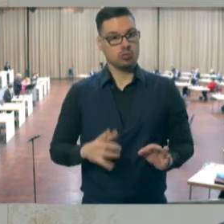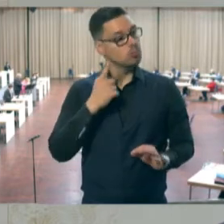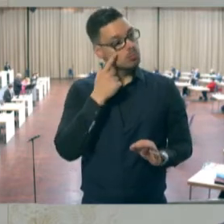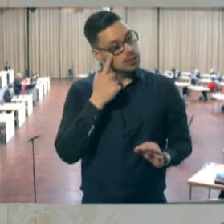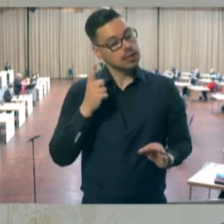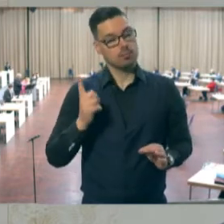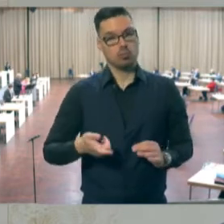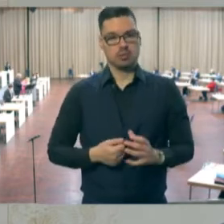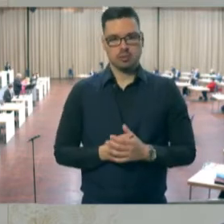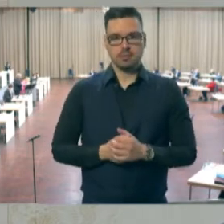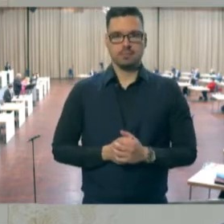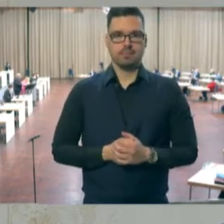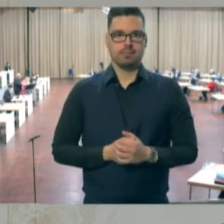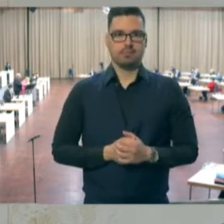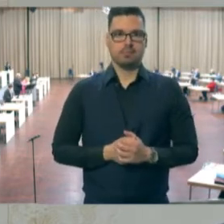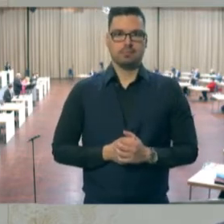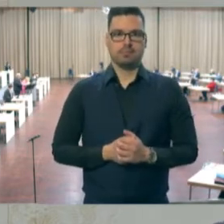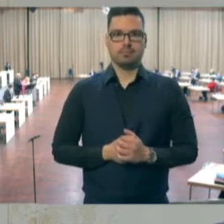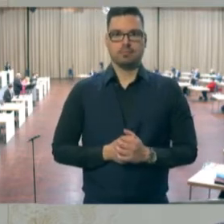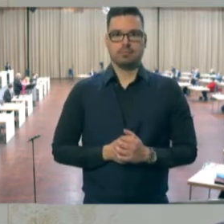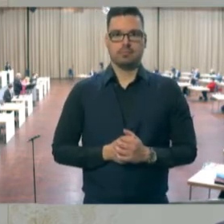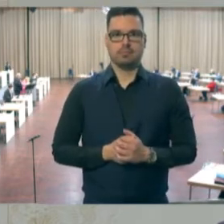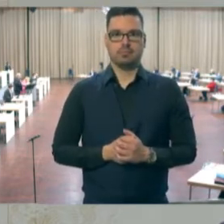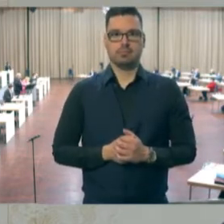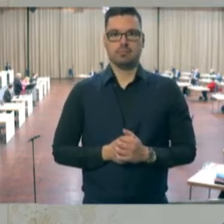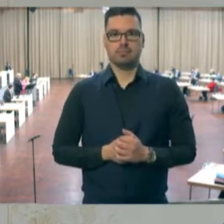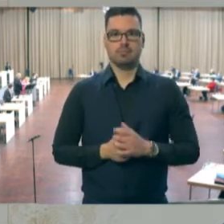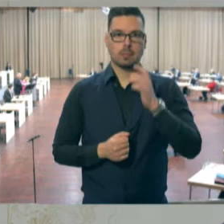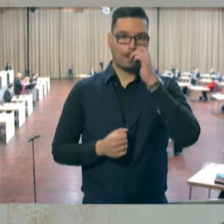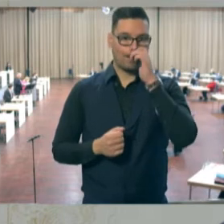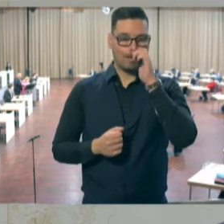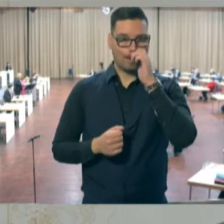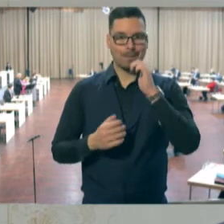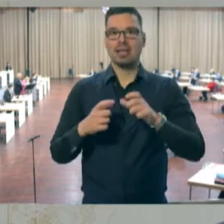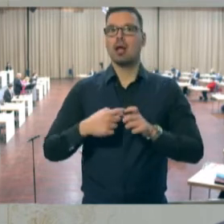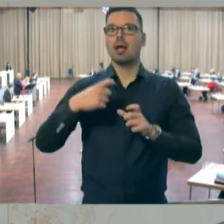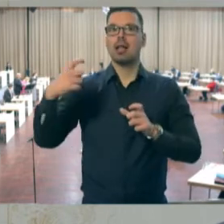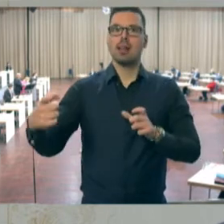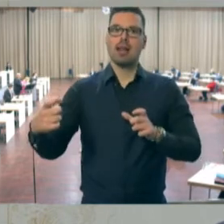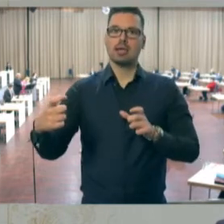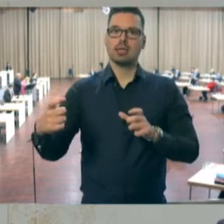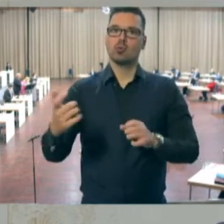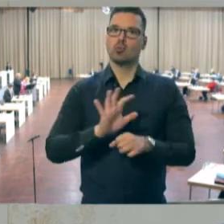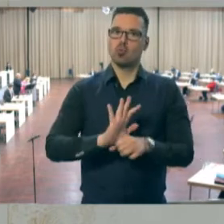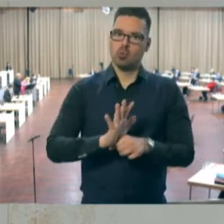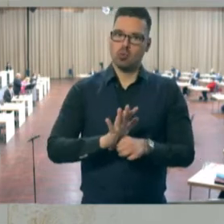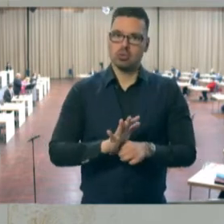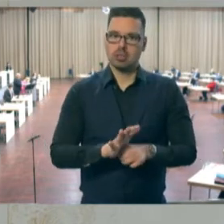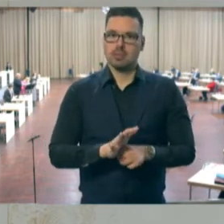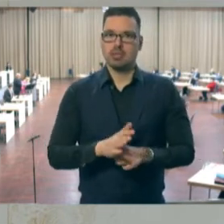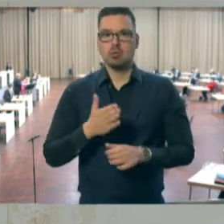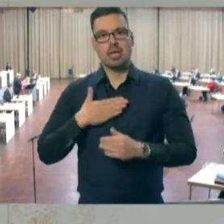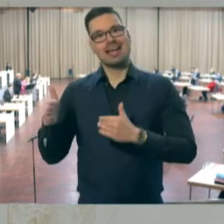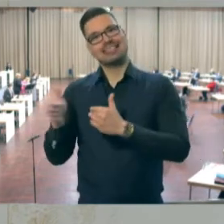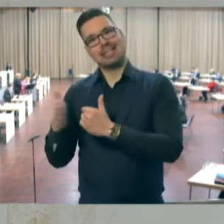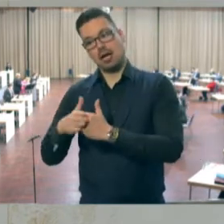halten. Dann gibt es Long-Covid. Long-Covid auch bei Kindern. Ich erlebe das gerade bei unserem Nachbarskind. Die